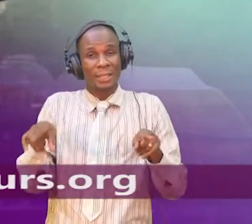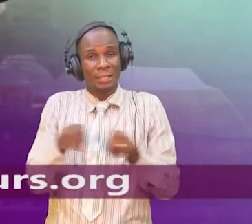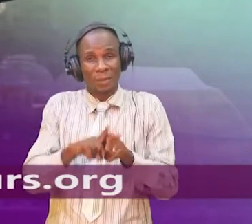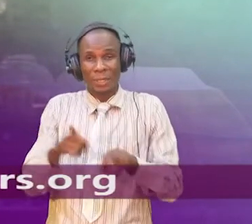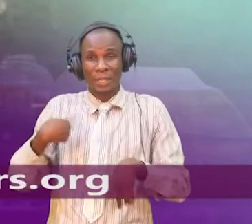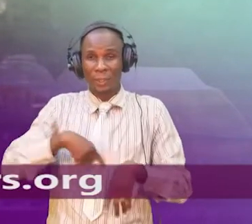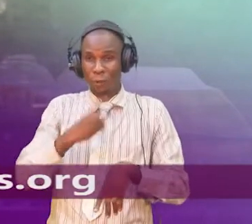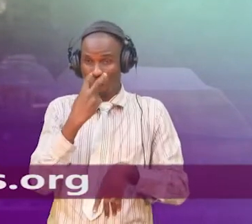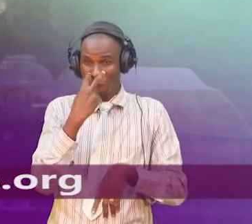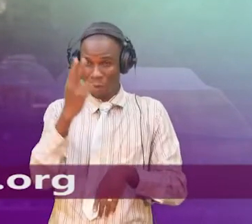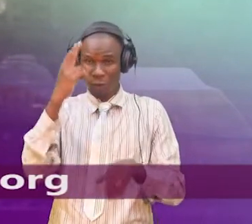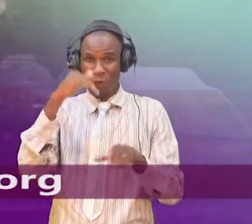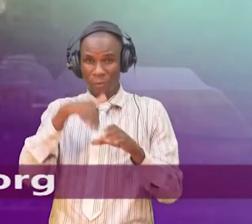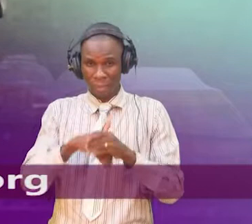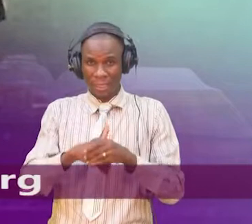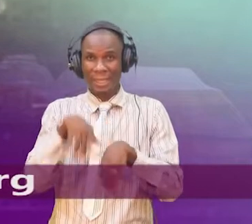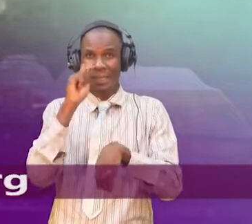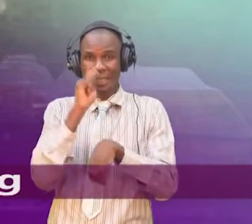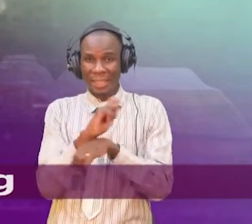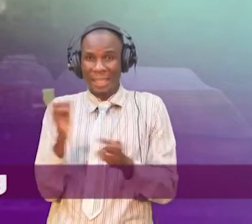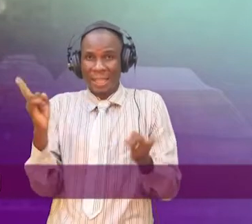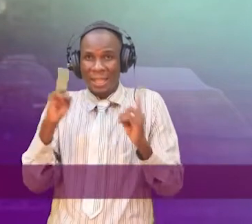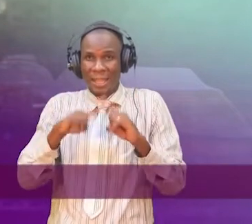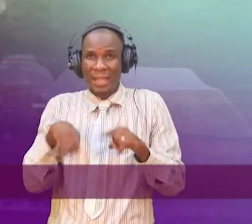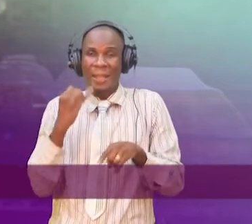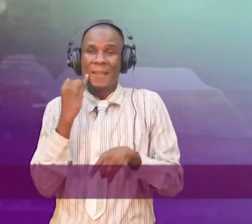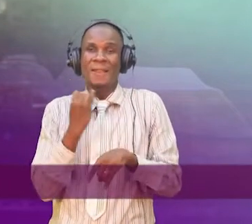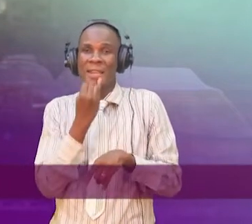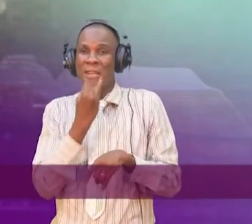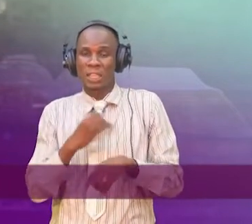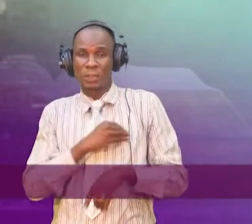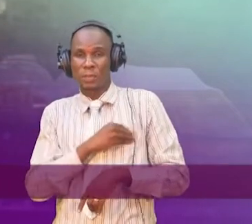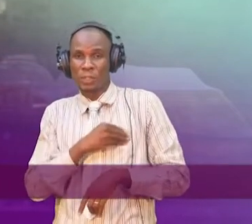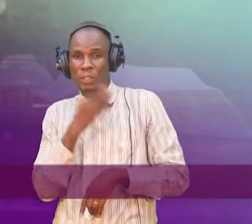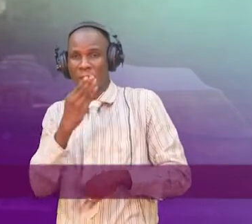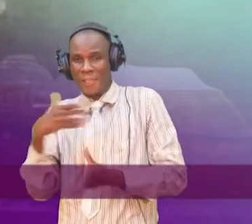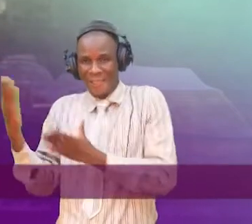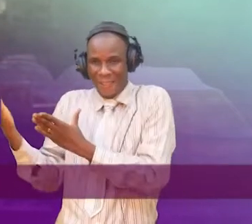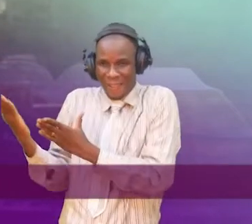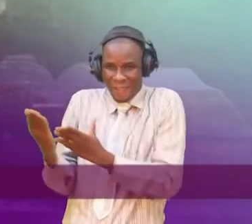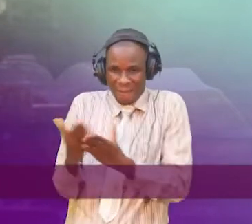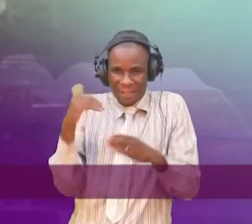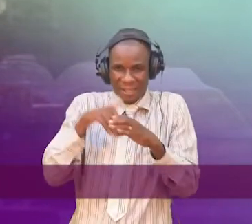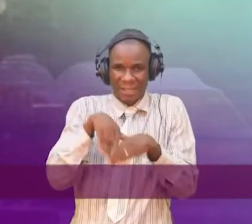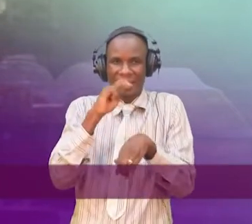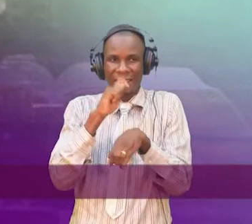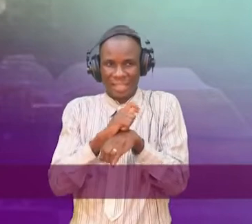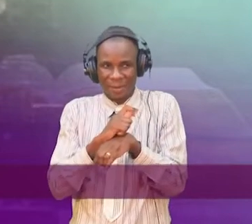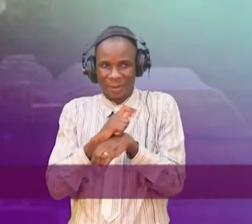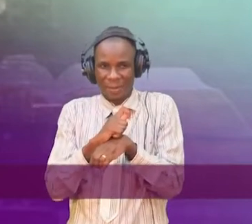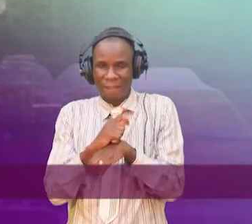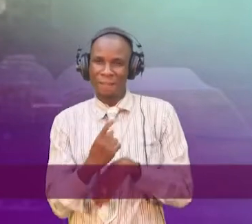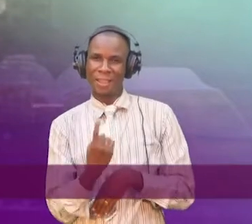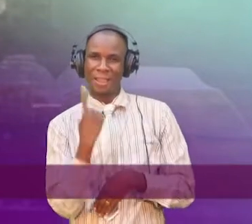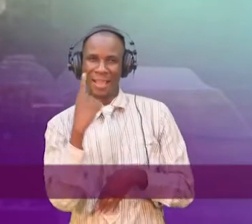oyo. Oyo balakaki na boyokani ya kala mpe ya monani na boyokani ya sika. Pe kondima oye zangi